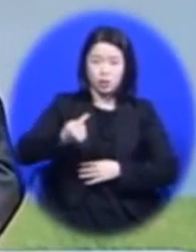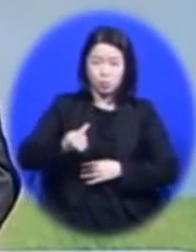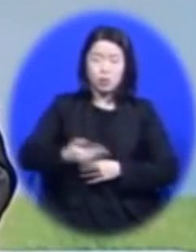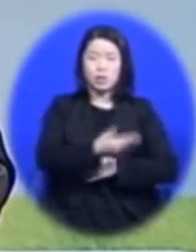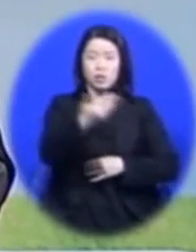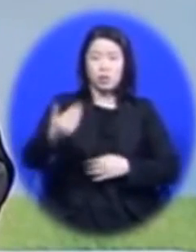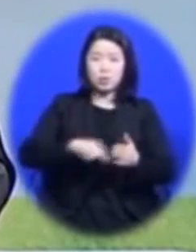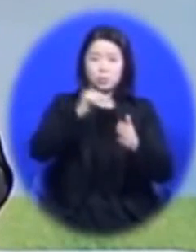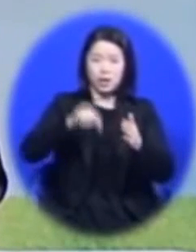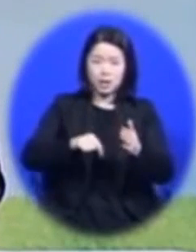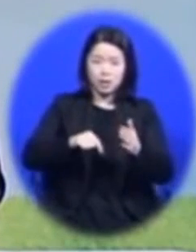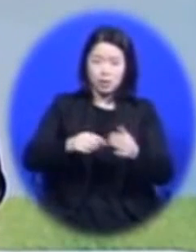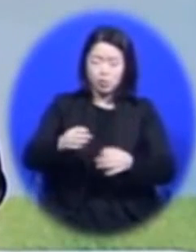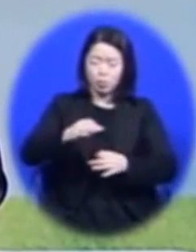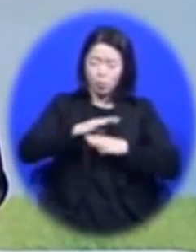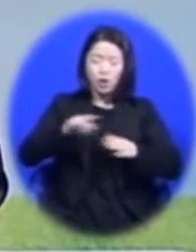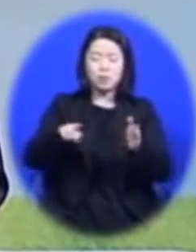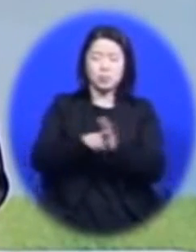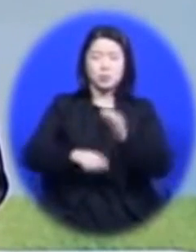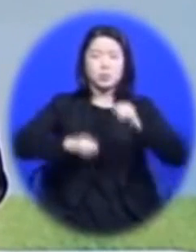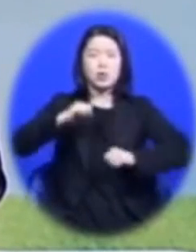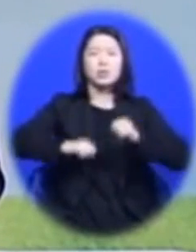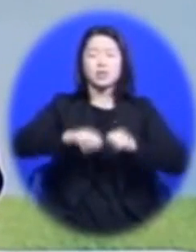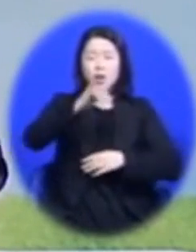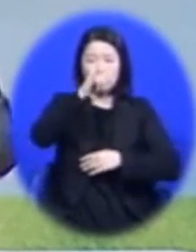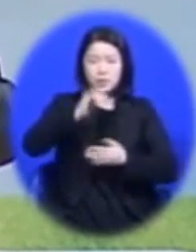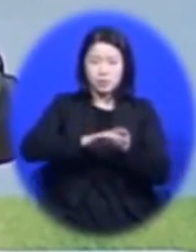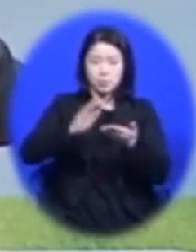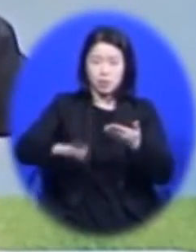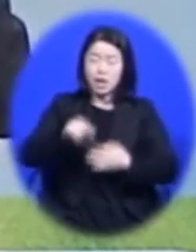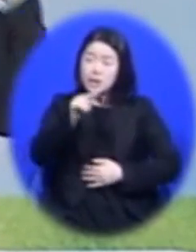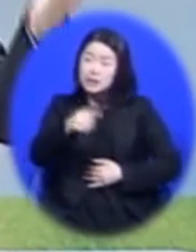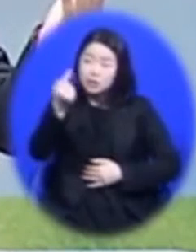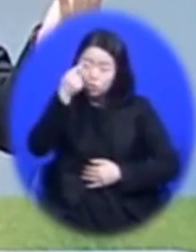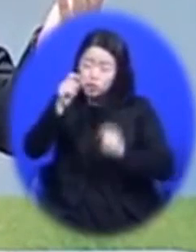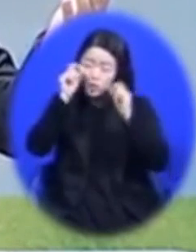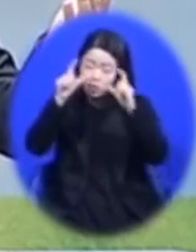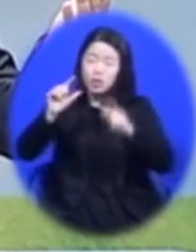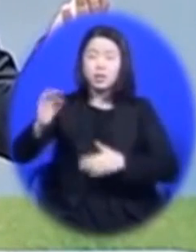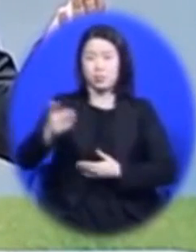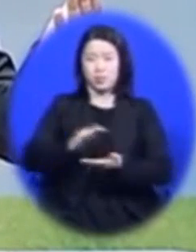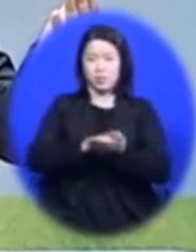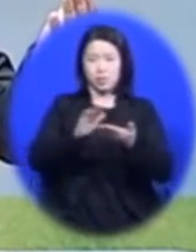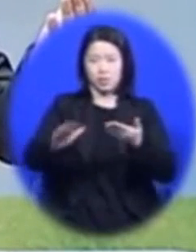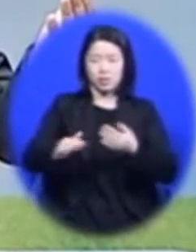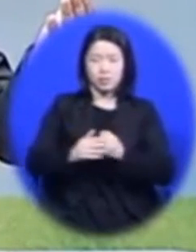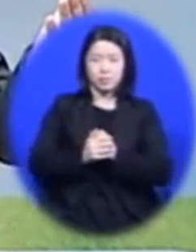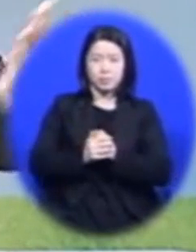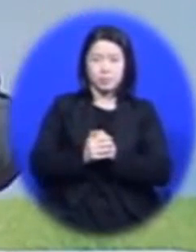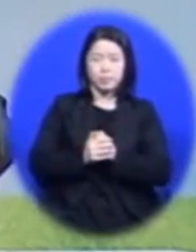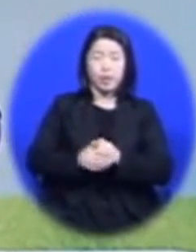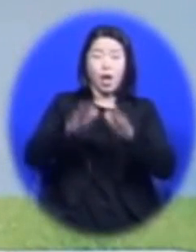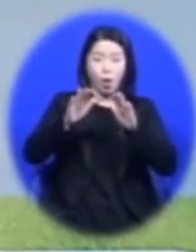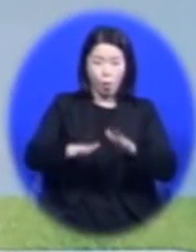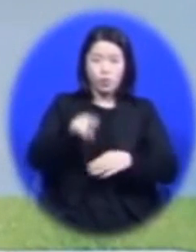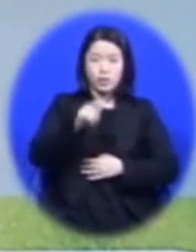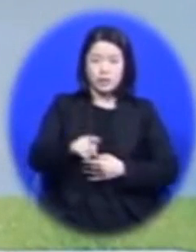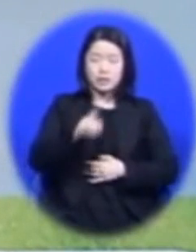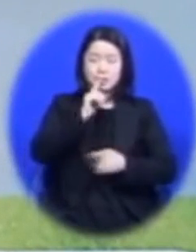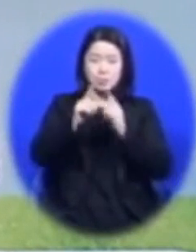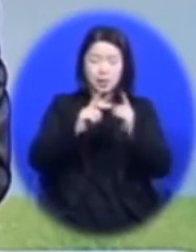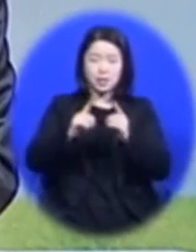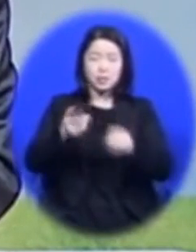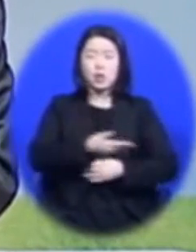안에는 놀라운 믿음이 역사하고 있습니다. 그 눈이 뜨여야 한다는 거예요. 오늘 그 말씀을